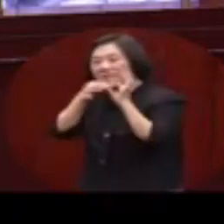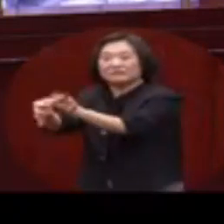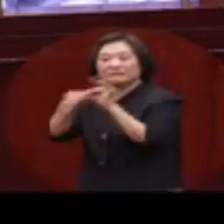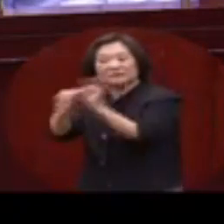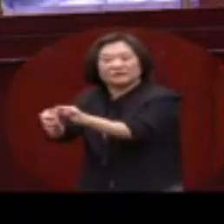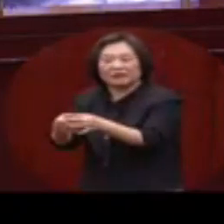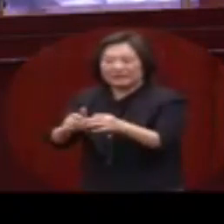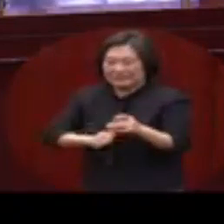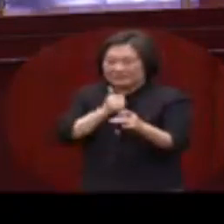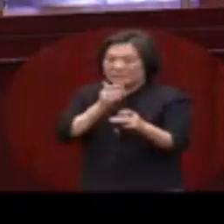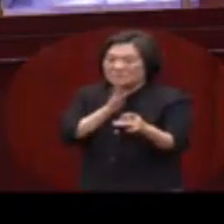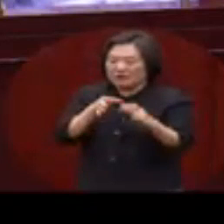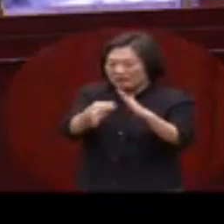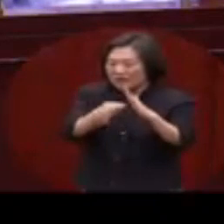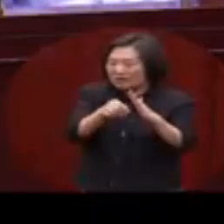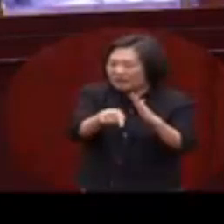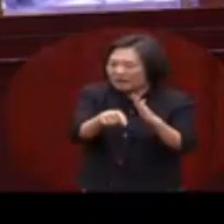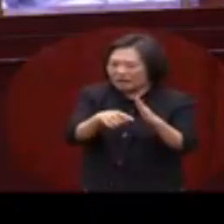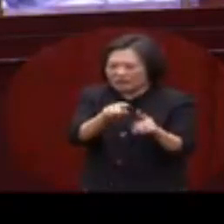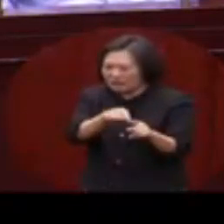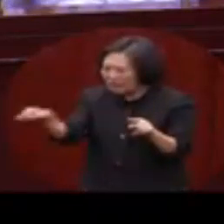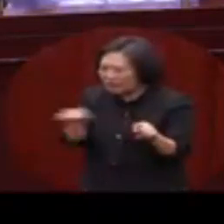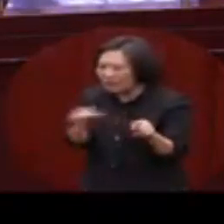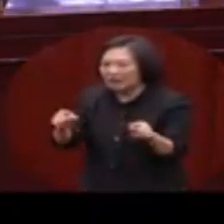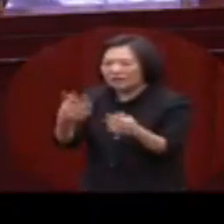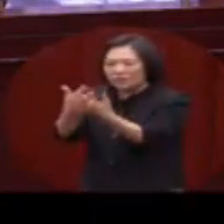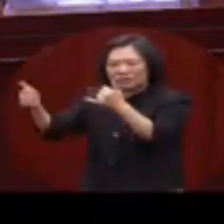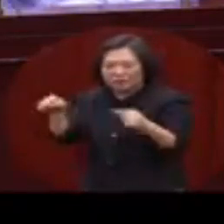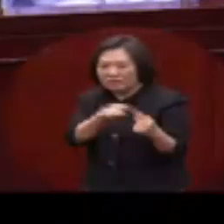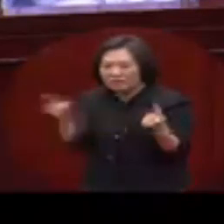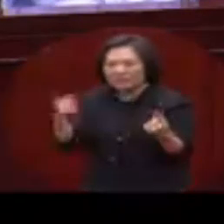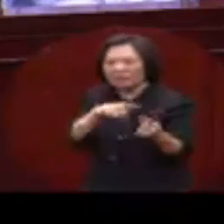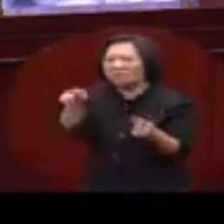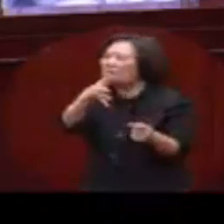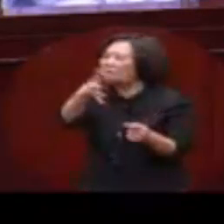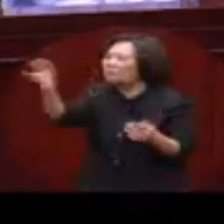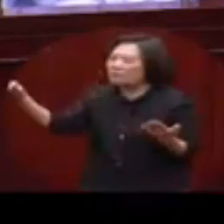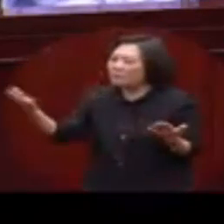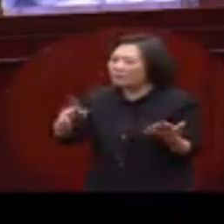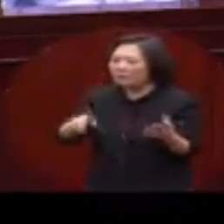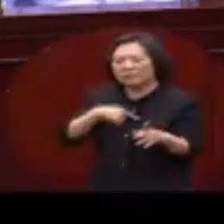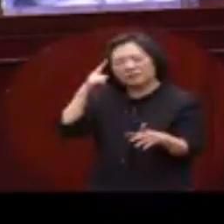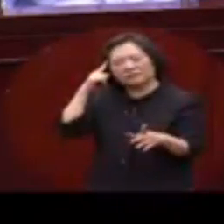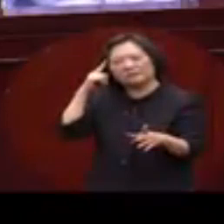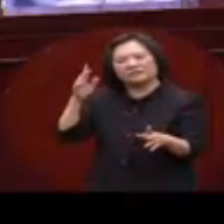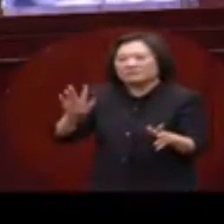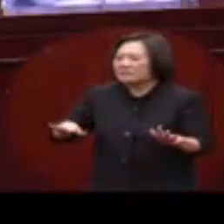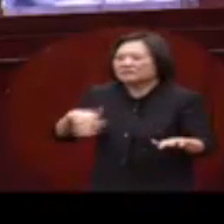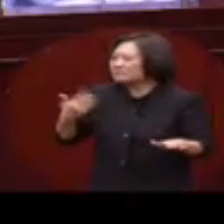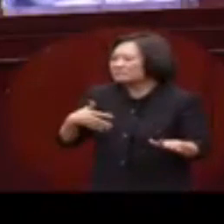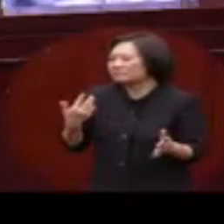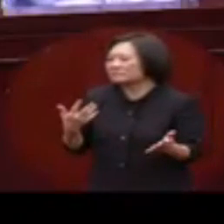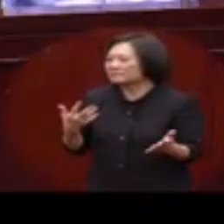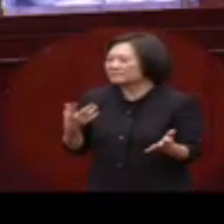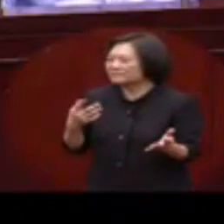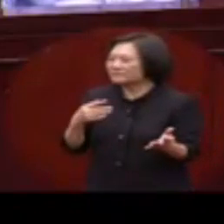实体店面的运作到底要改成什么样子？坦白讲，这个我们现在还不是很清楚哎。啊，